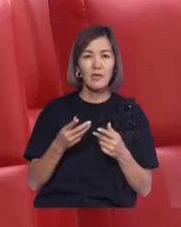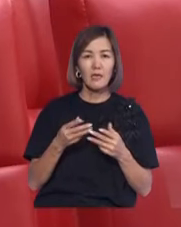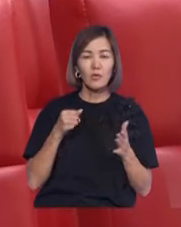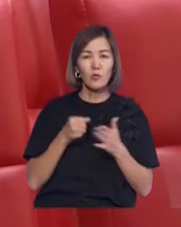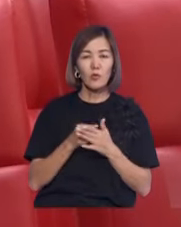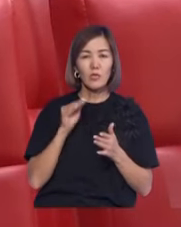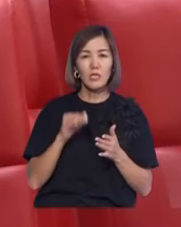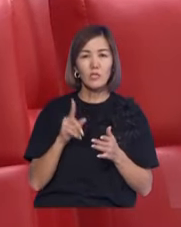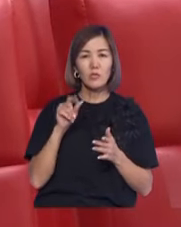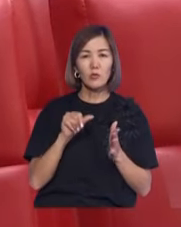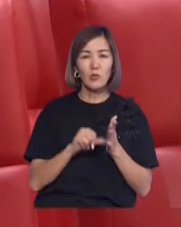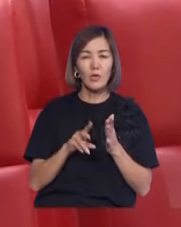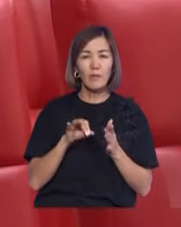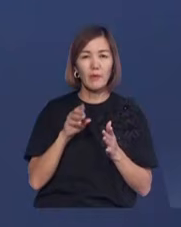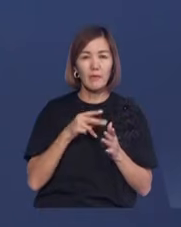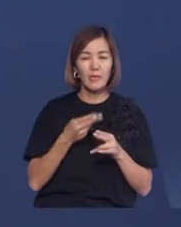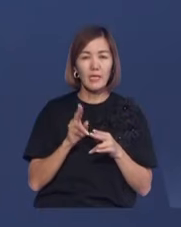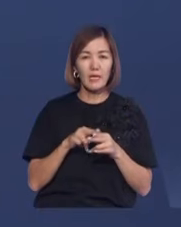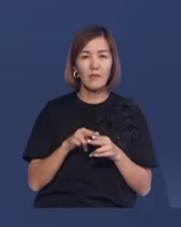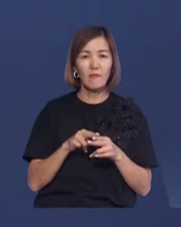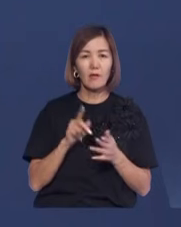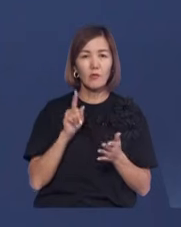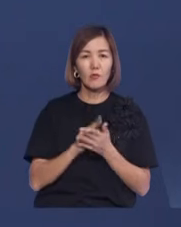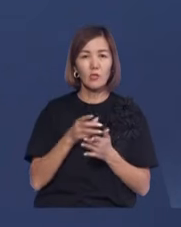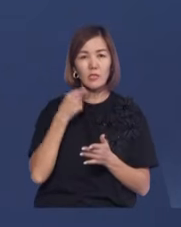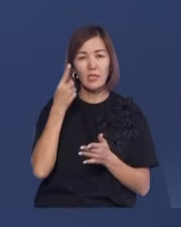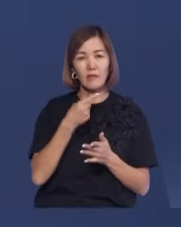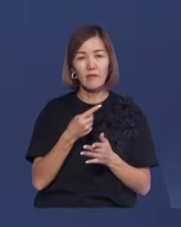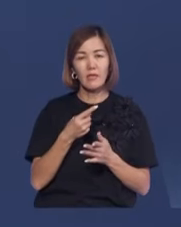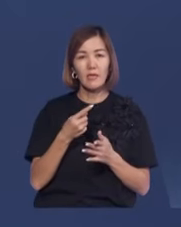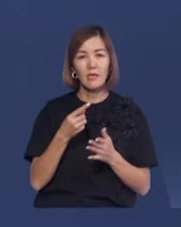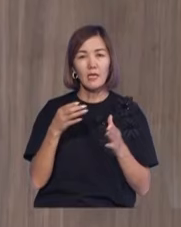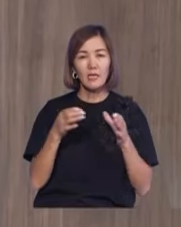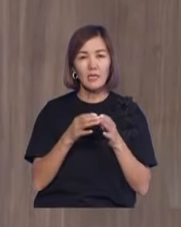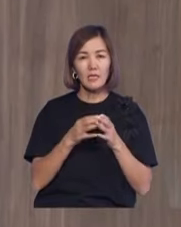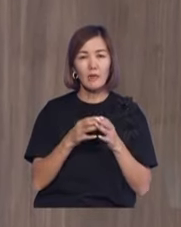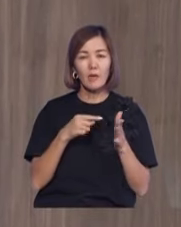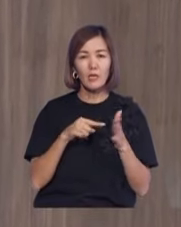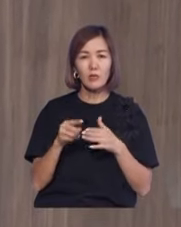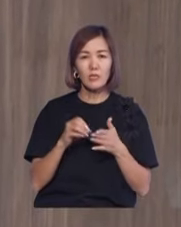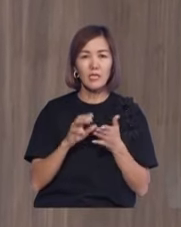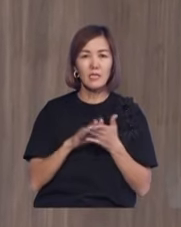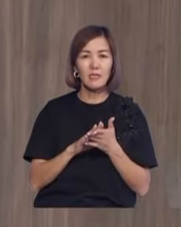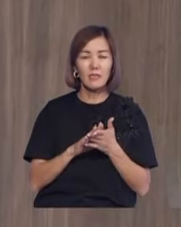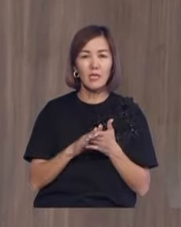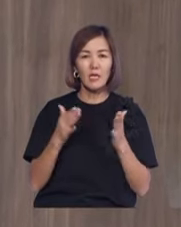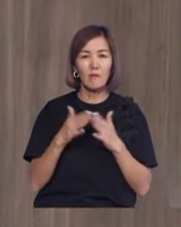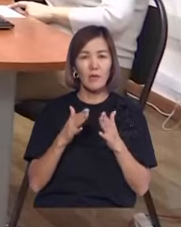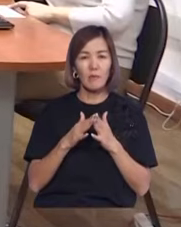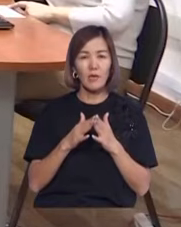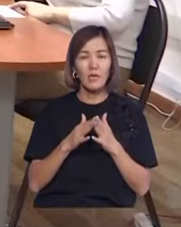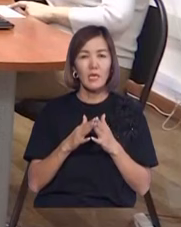до 1600 МРП. Для этого должник должен соответствовать таким критериям, как отсутствие зарегистрированного на его